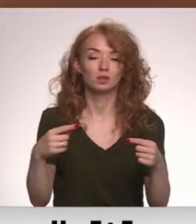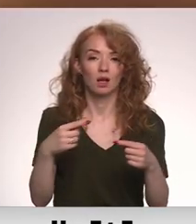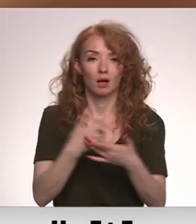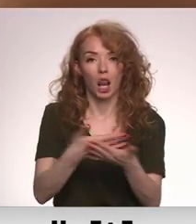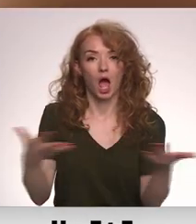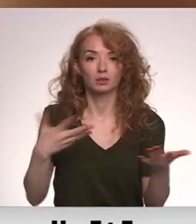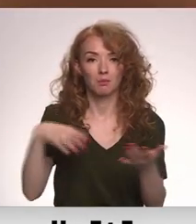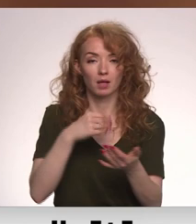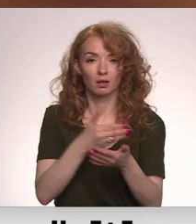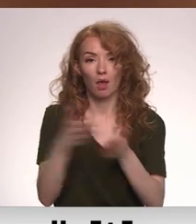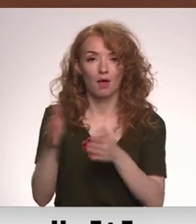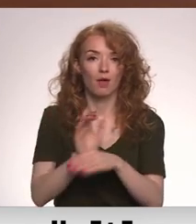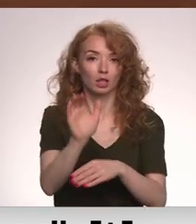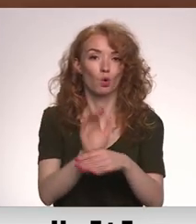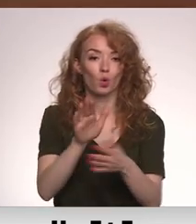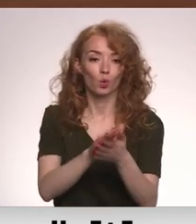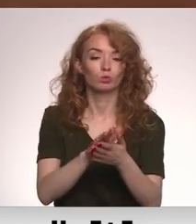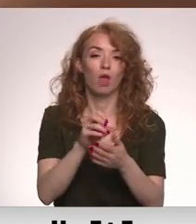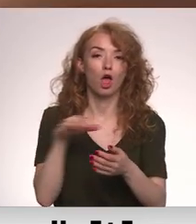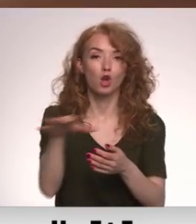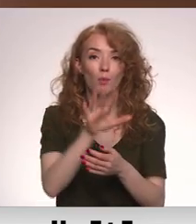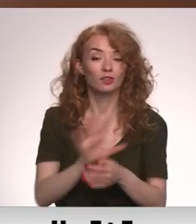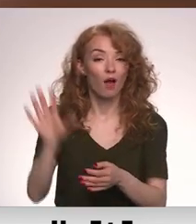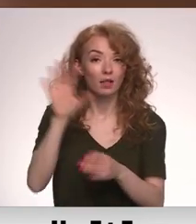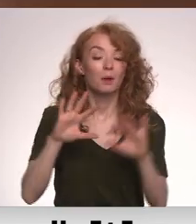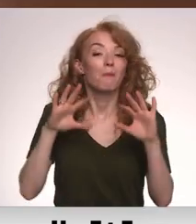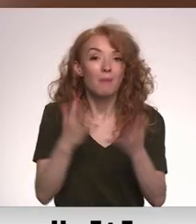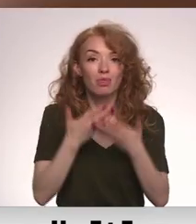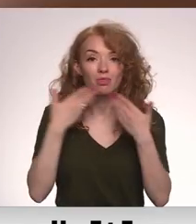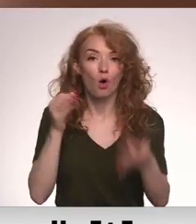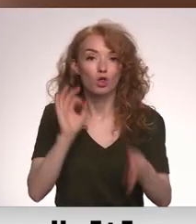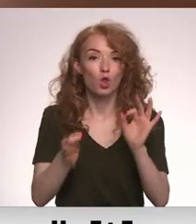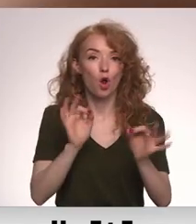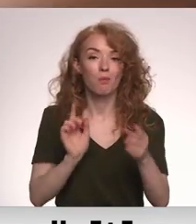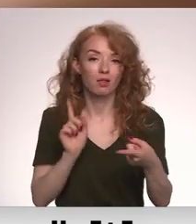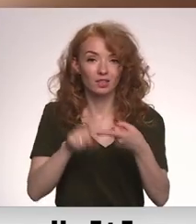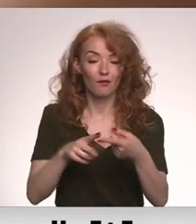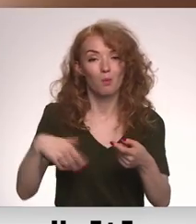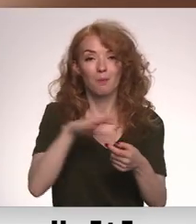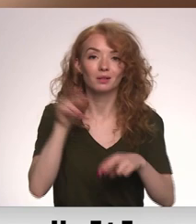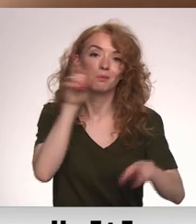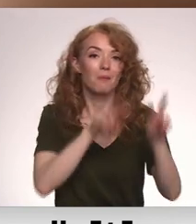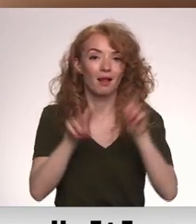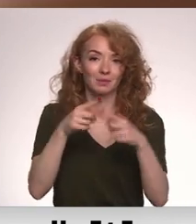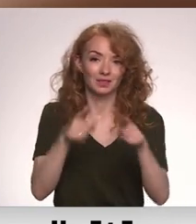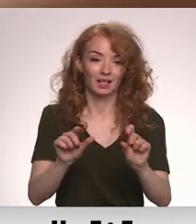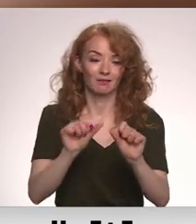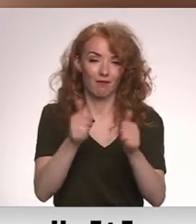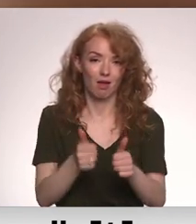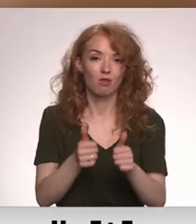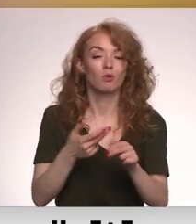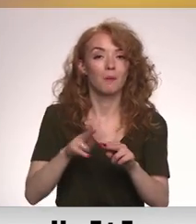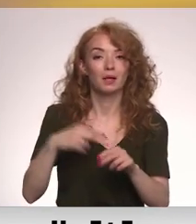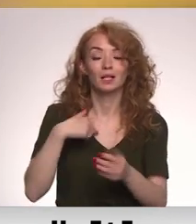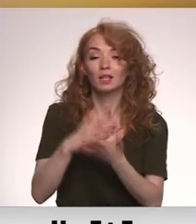būtu gatavi eksportēt uz Eiropas valstīm. Bet tā iemesla dēļ, ka nav normālu savienojumu, mēs meklējam citas iespējas.